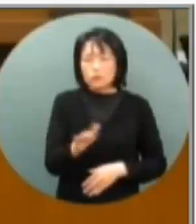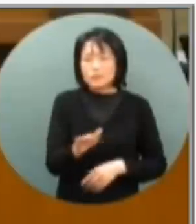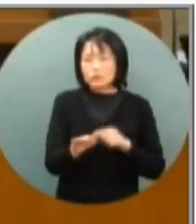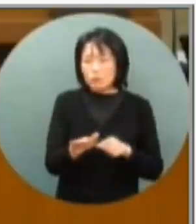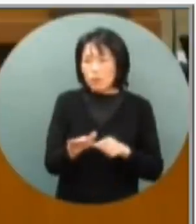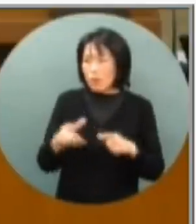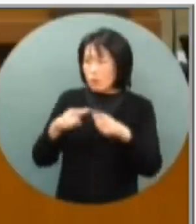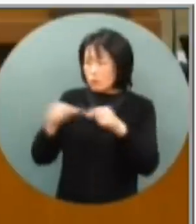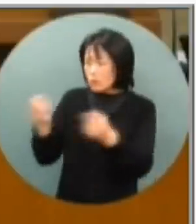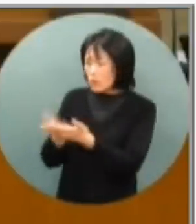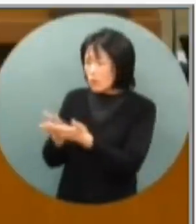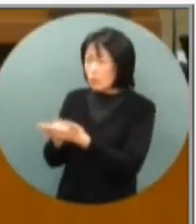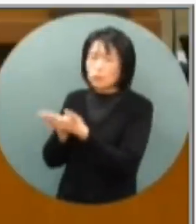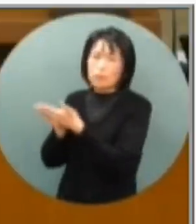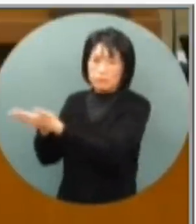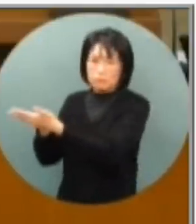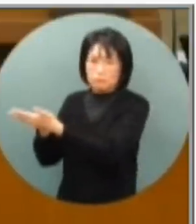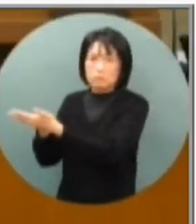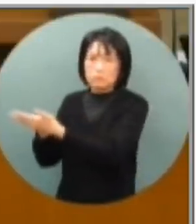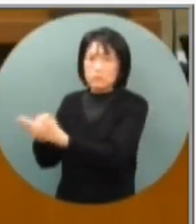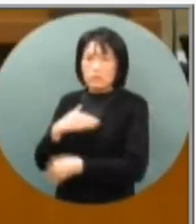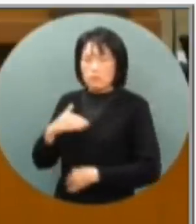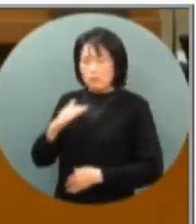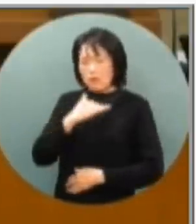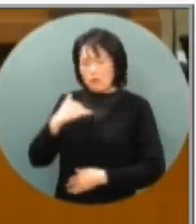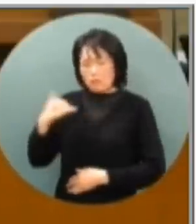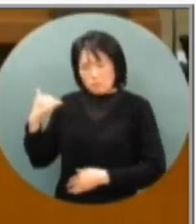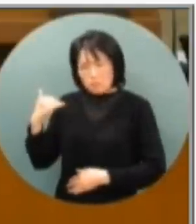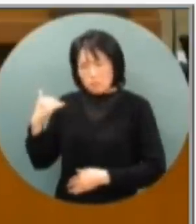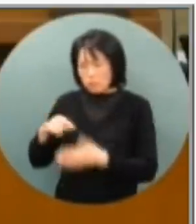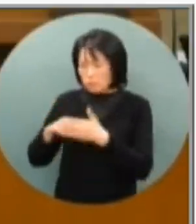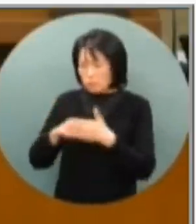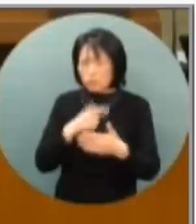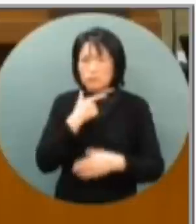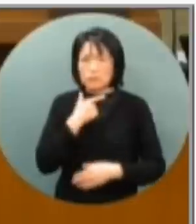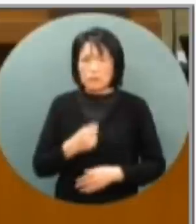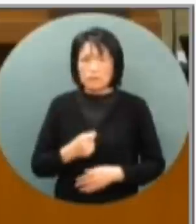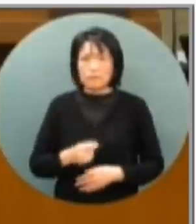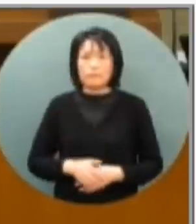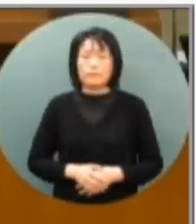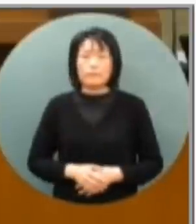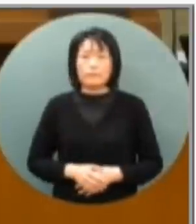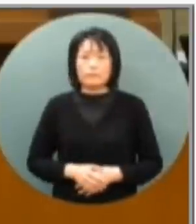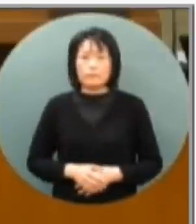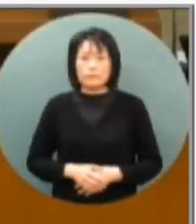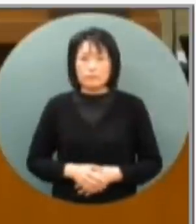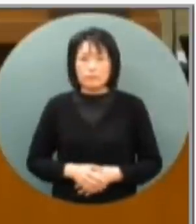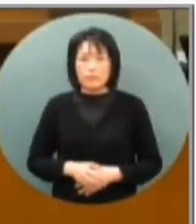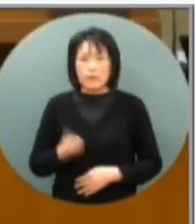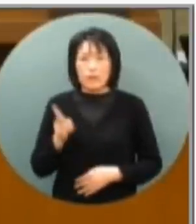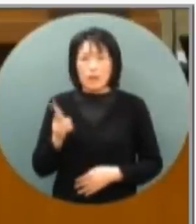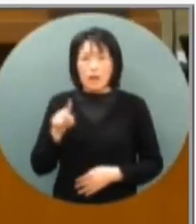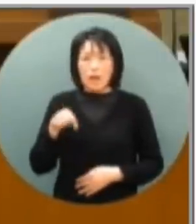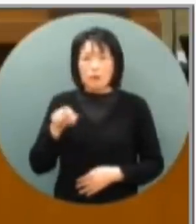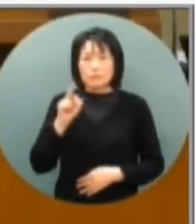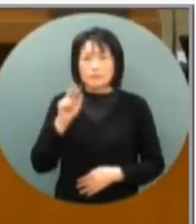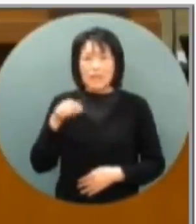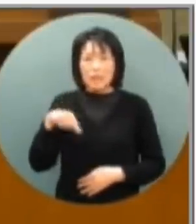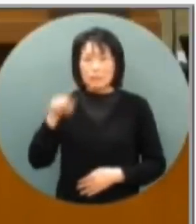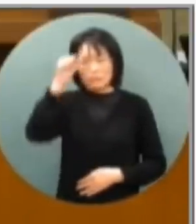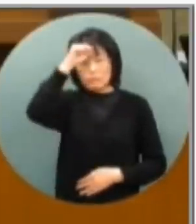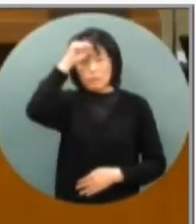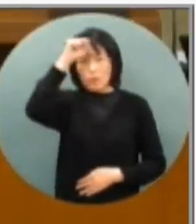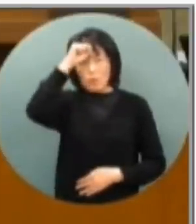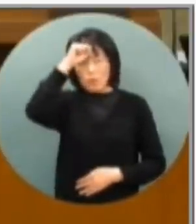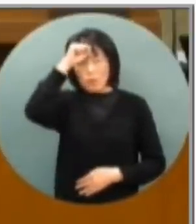り我々でできる範囲のことはやっていかなければならないというふうに考えております。またあのハンセン病につきまして、